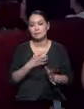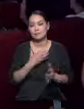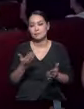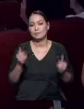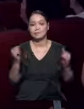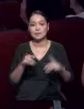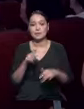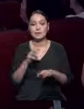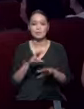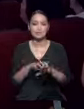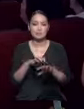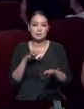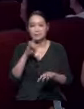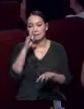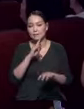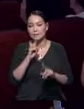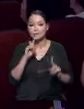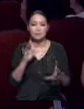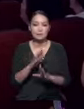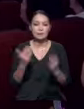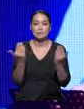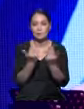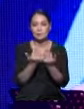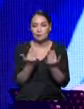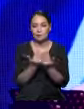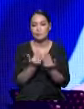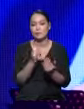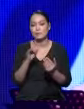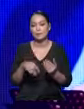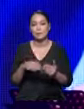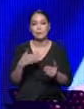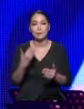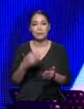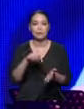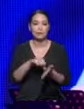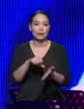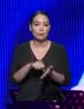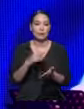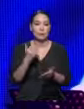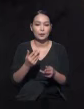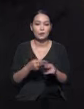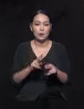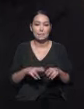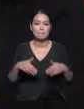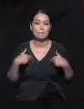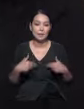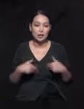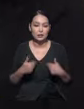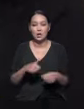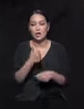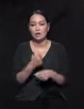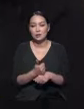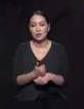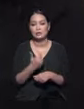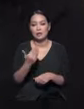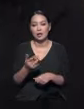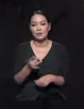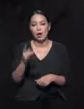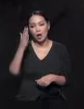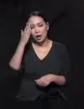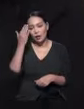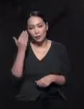зале Казахского музыкально-драматического театра. А со сцены звучат слова признательности и поздравления от главного мужчины региона